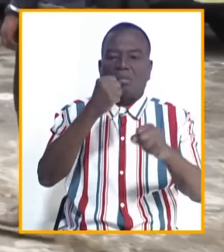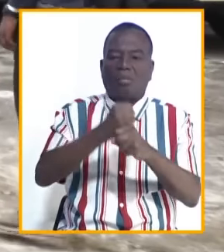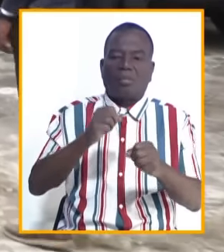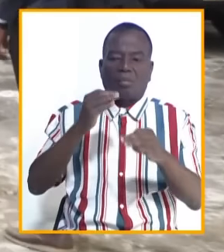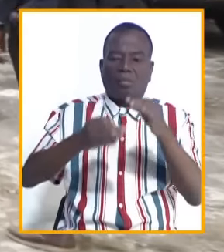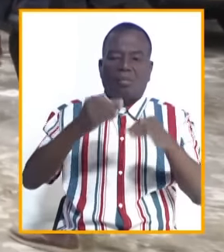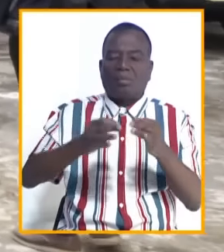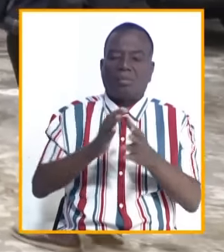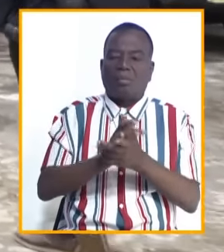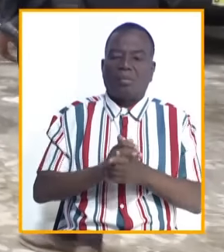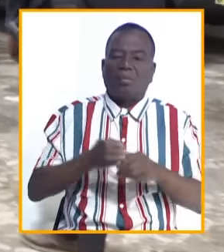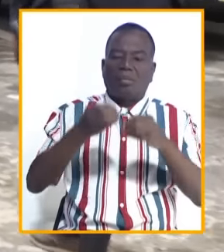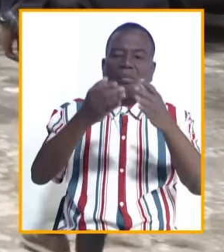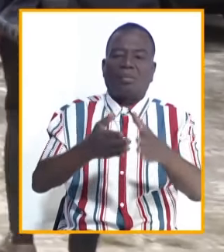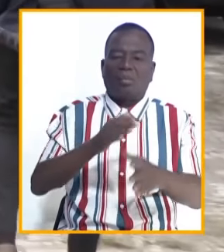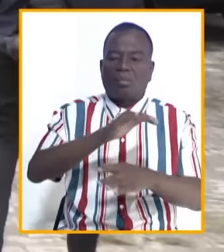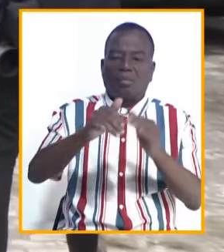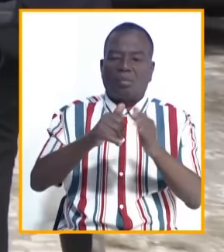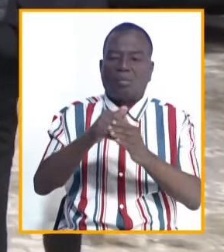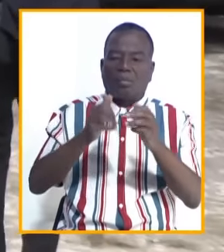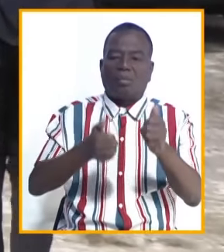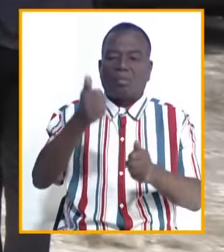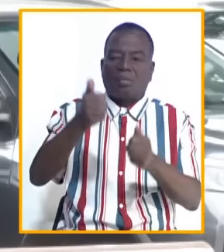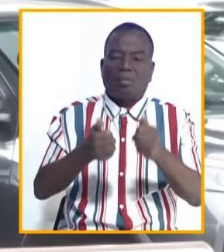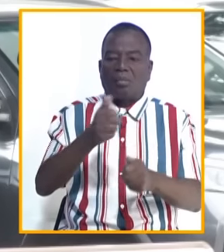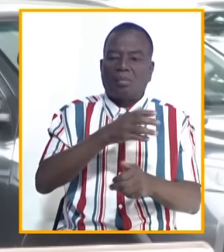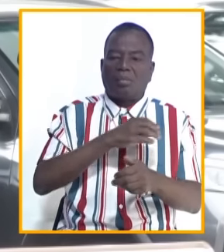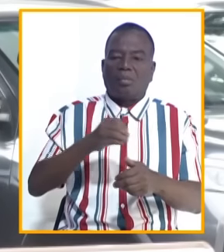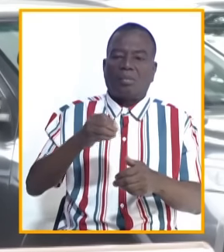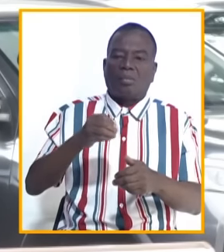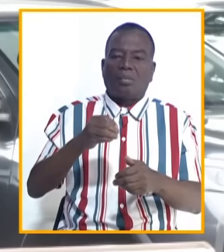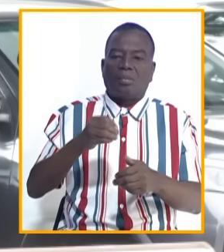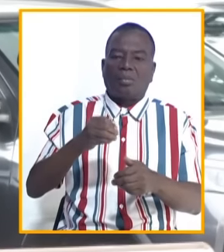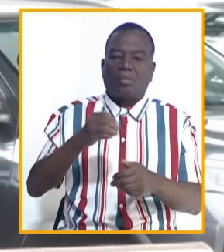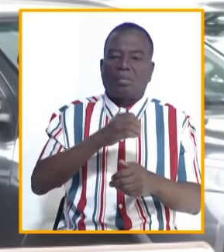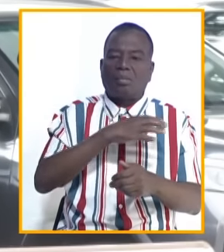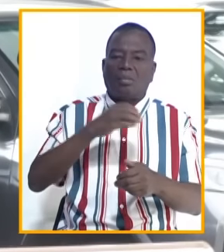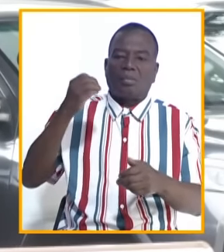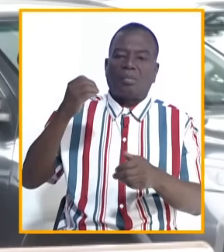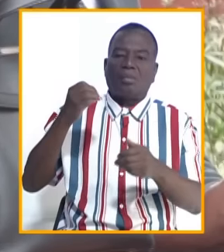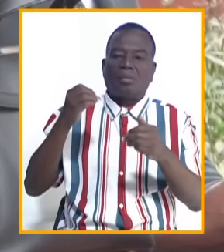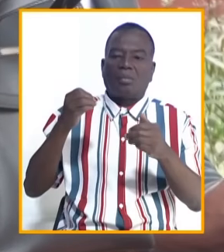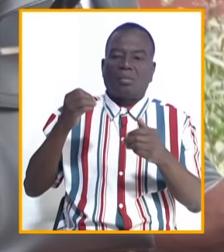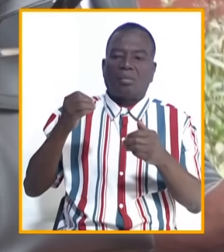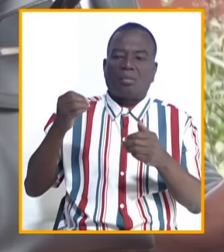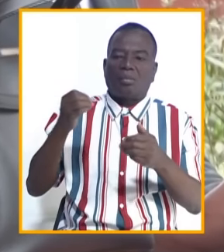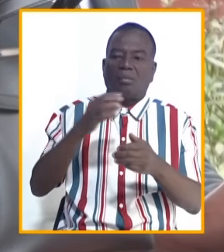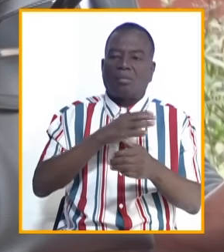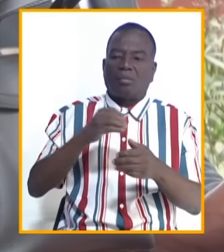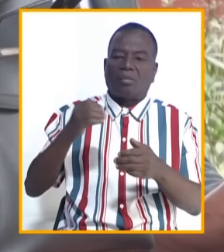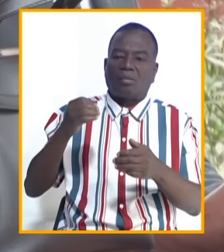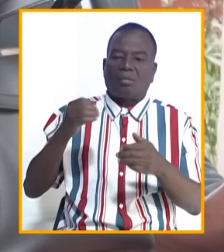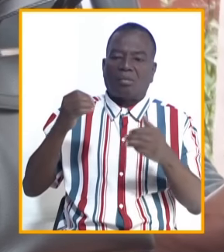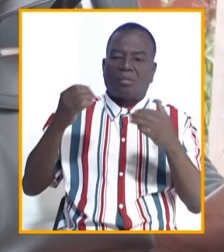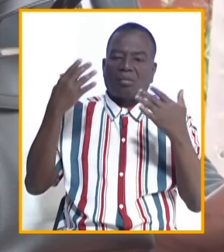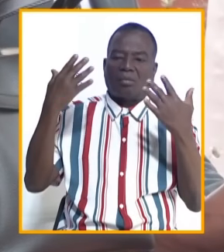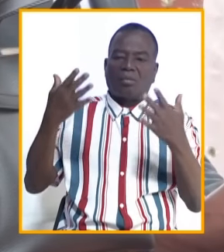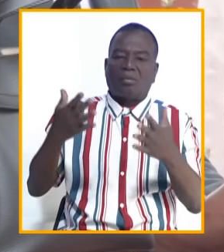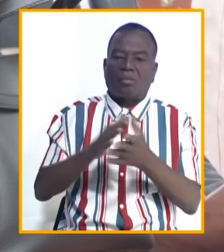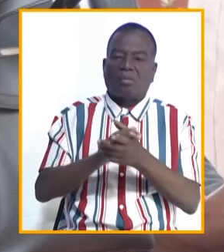C'est très important pour le rendement à la fin de l'année judiciaire prochaine. La remise de ces engins après les